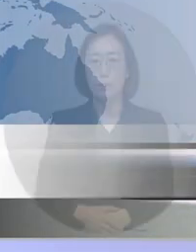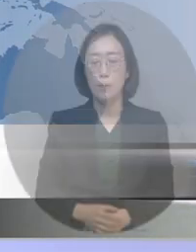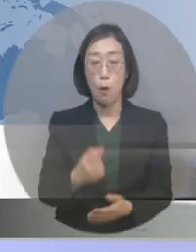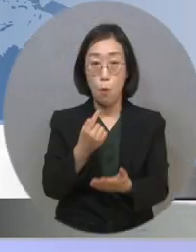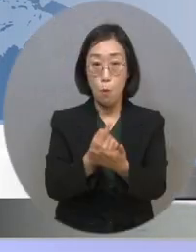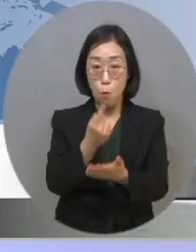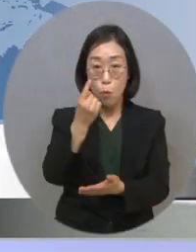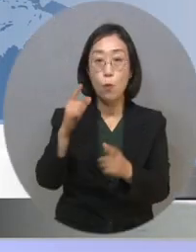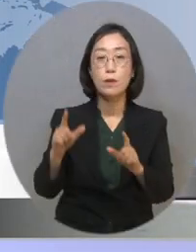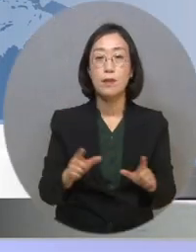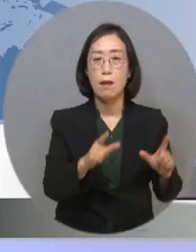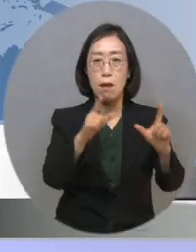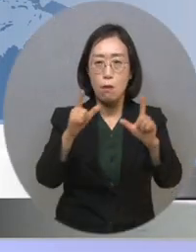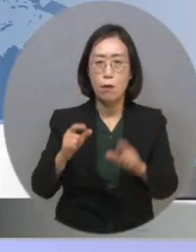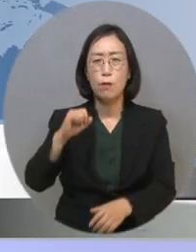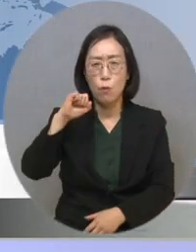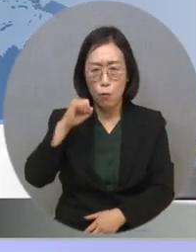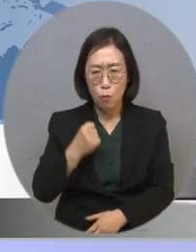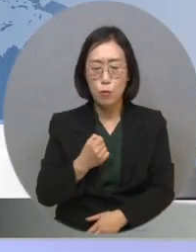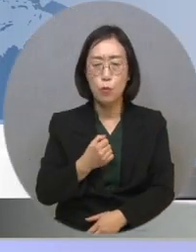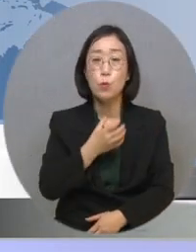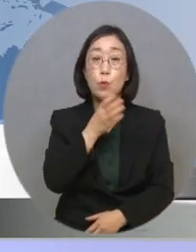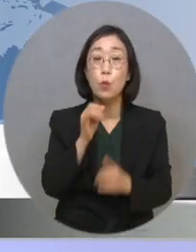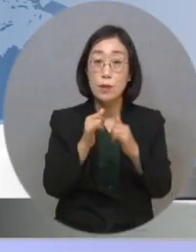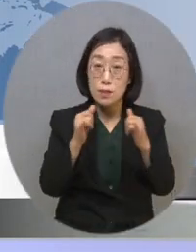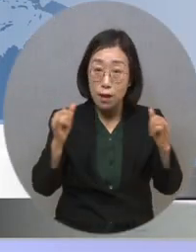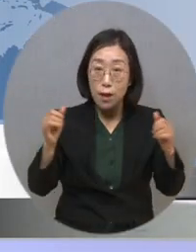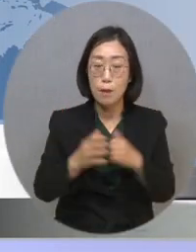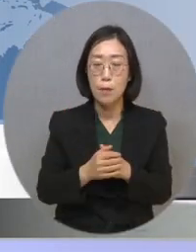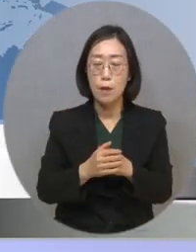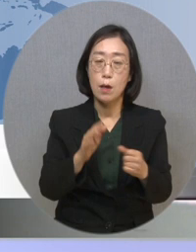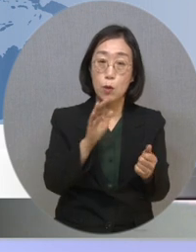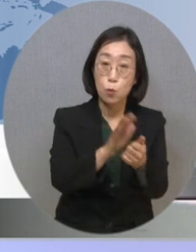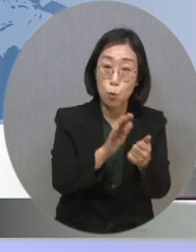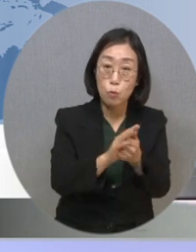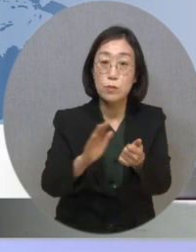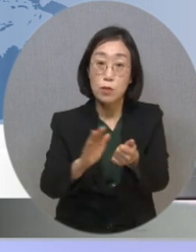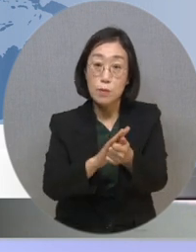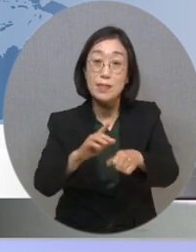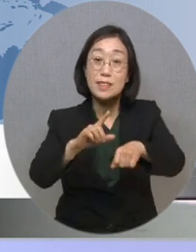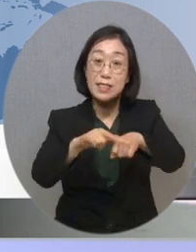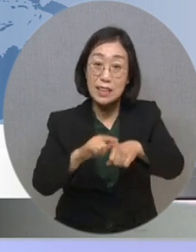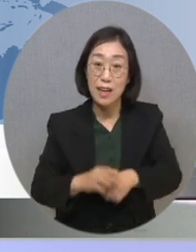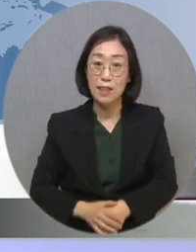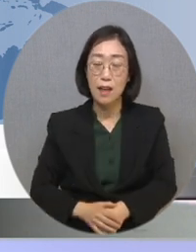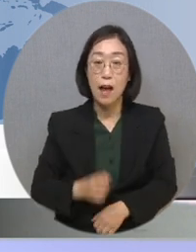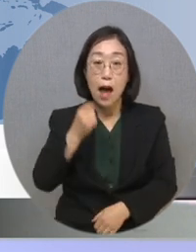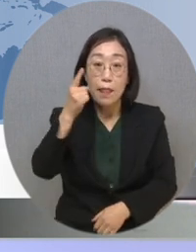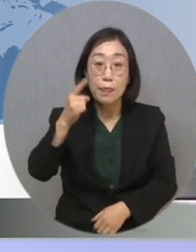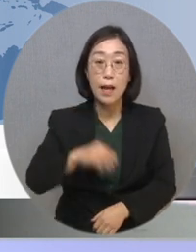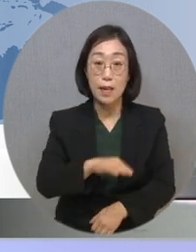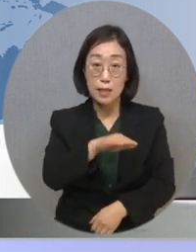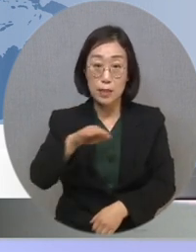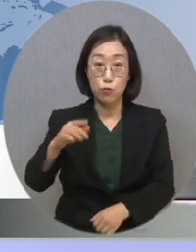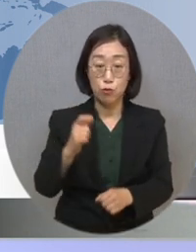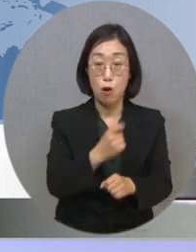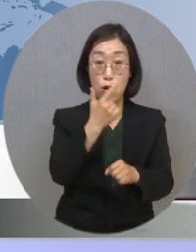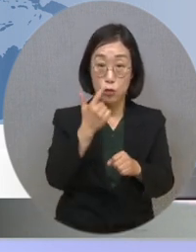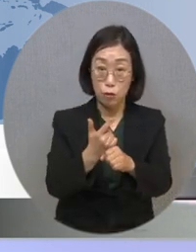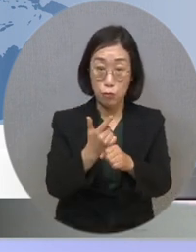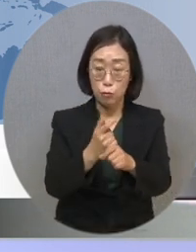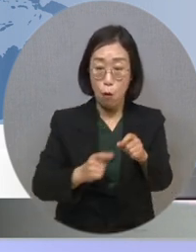홀로 일상생활을 하는데 어려움을 겪는 어르신에게 제공하는 돌봄 서비스 시간이 한 달 기준